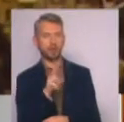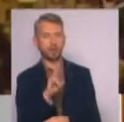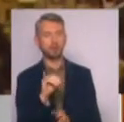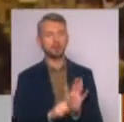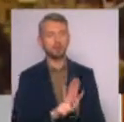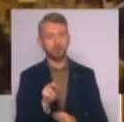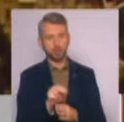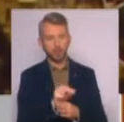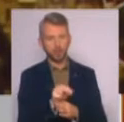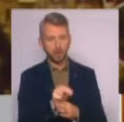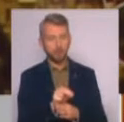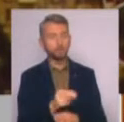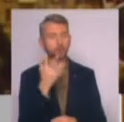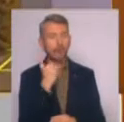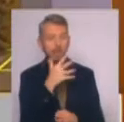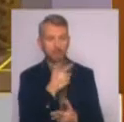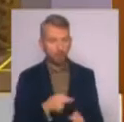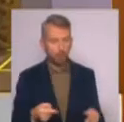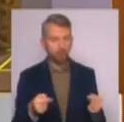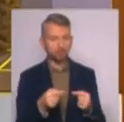лікування. Коли? Своєчасно.